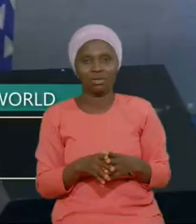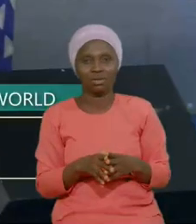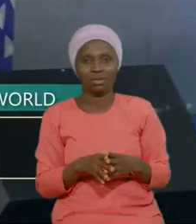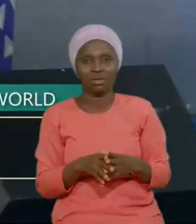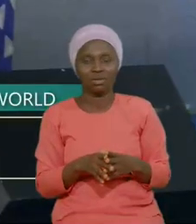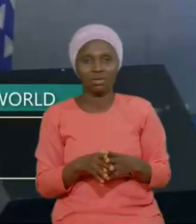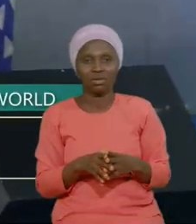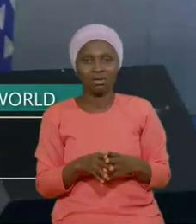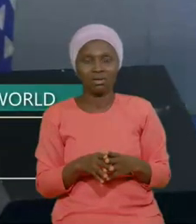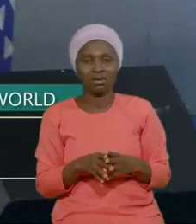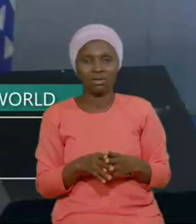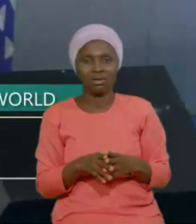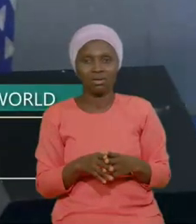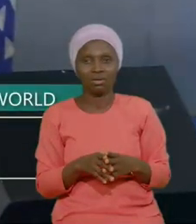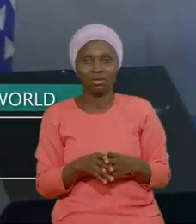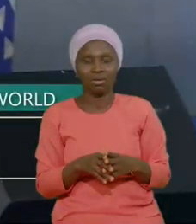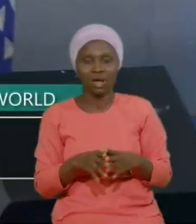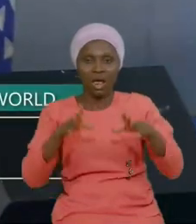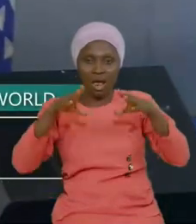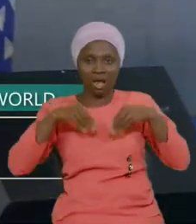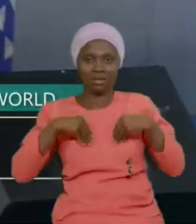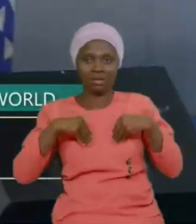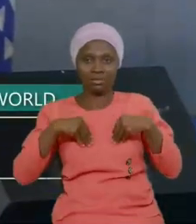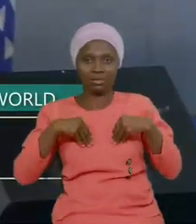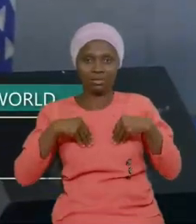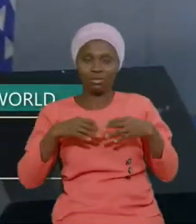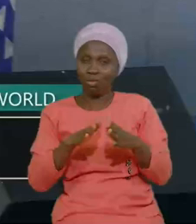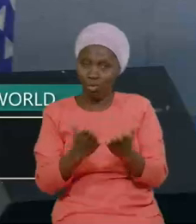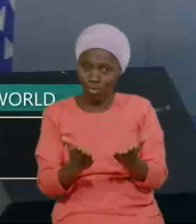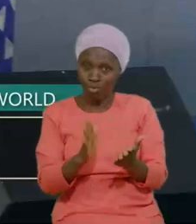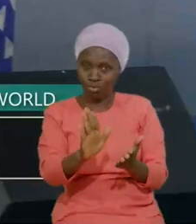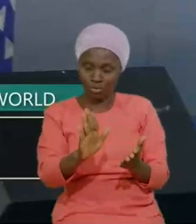Ensuite, accepte son abondance et ses opérations.